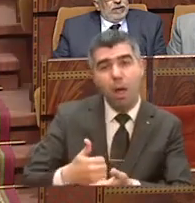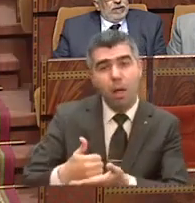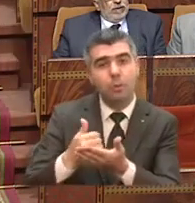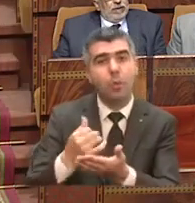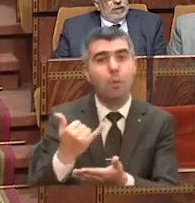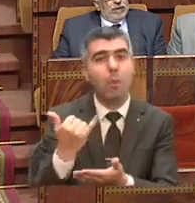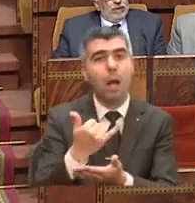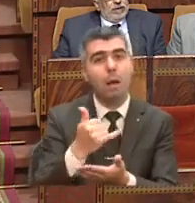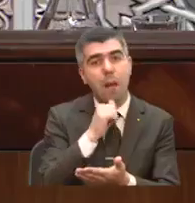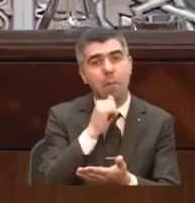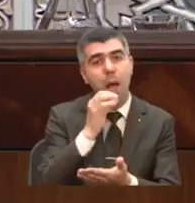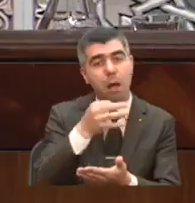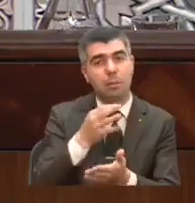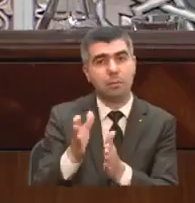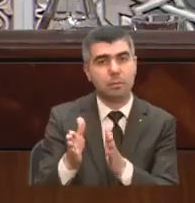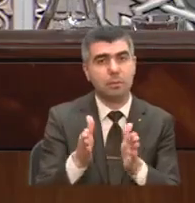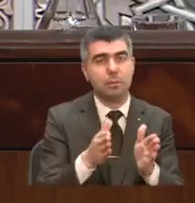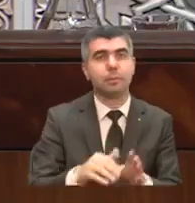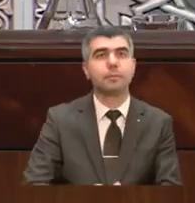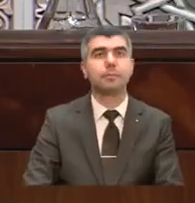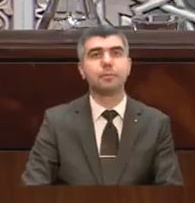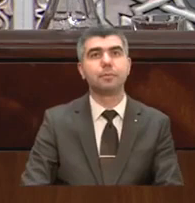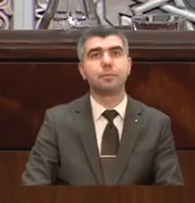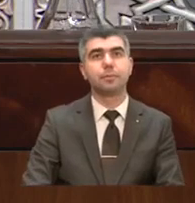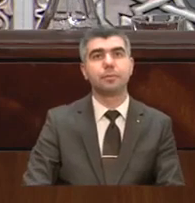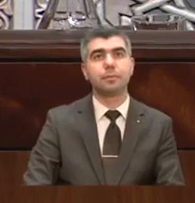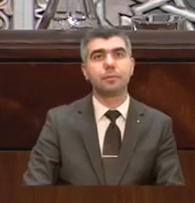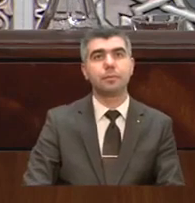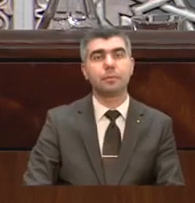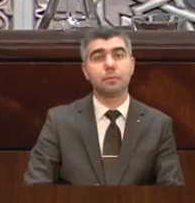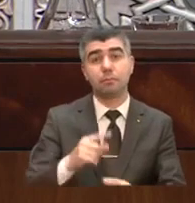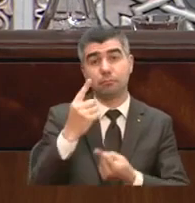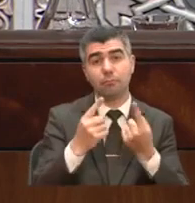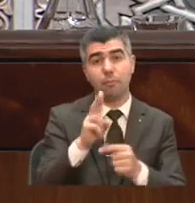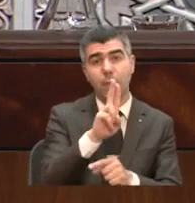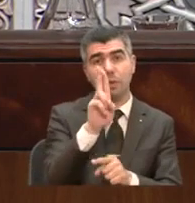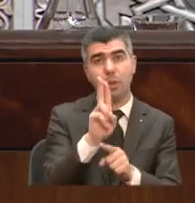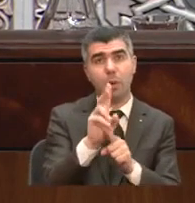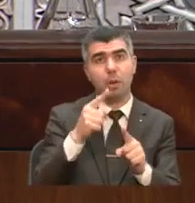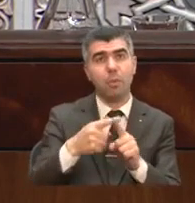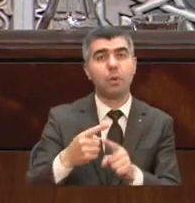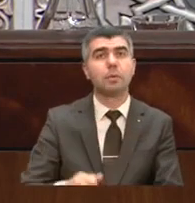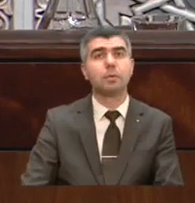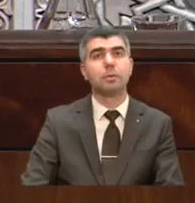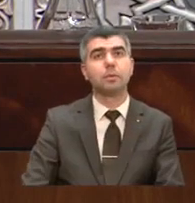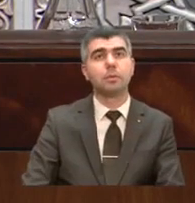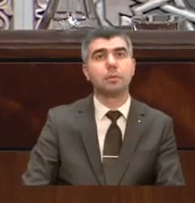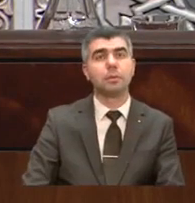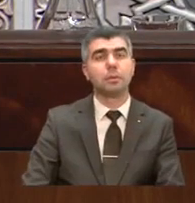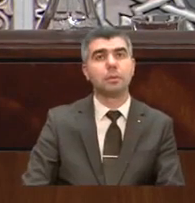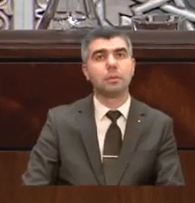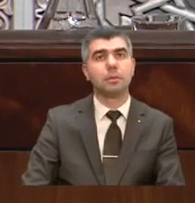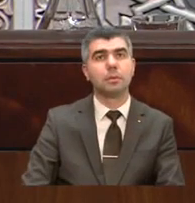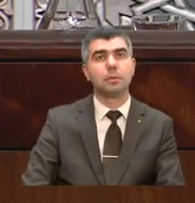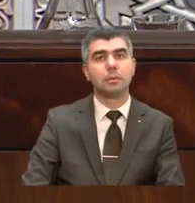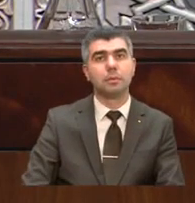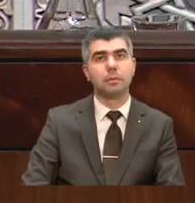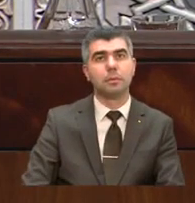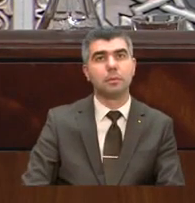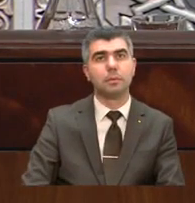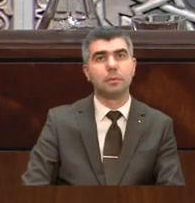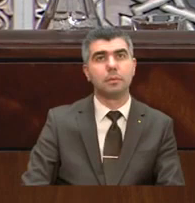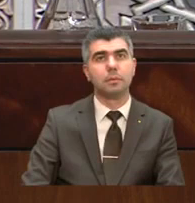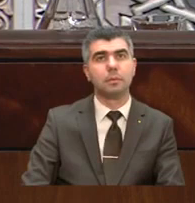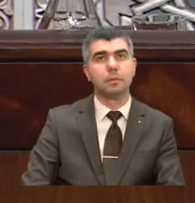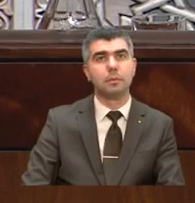سيد الوزير. شكرا سيد النائب. هناك تعقيبات اضافيه اخرى؟ ما كاينش تعقيبات. كاين